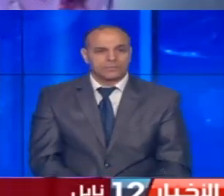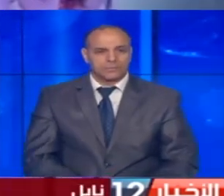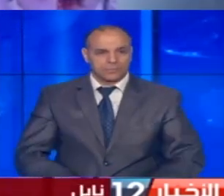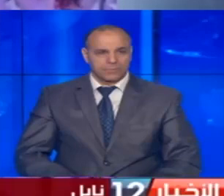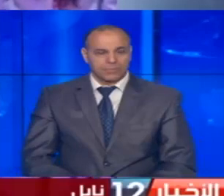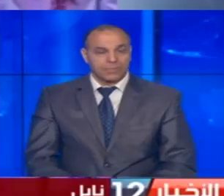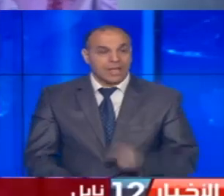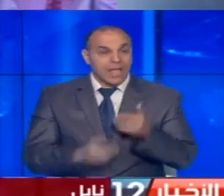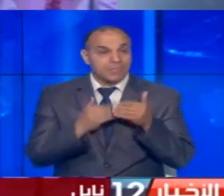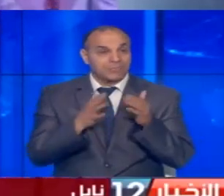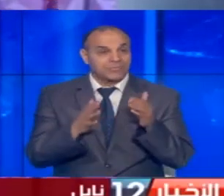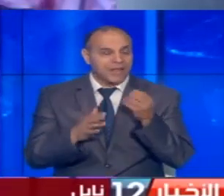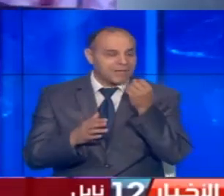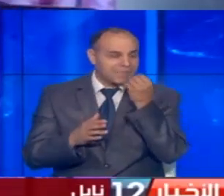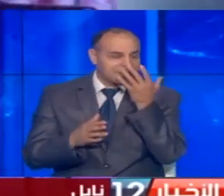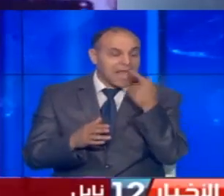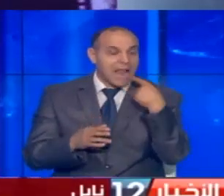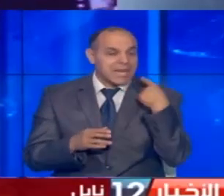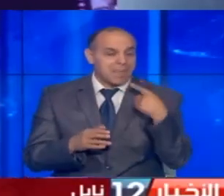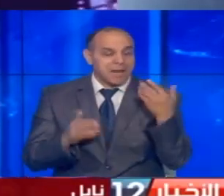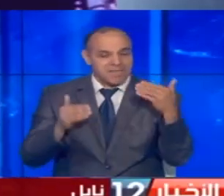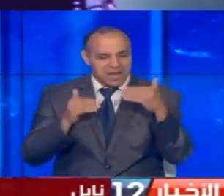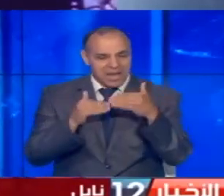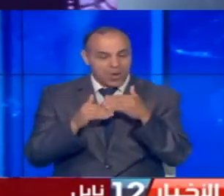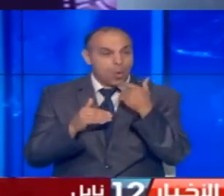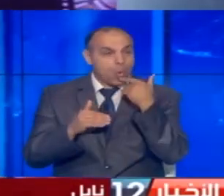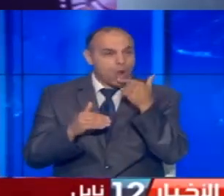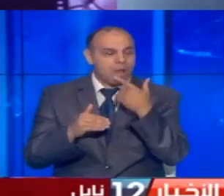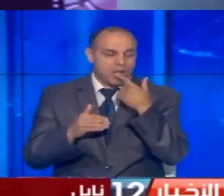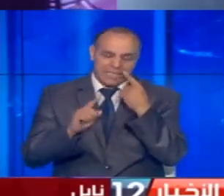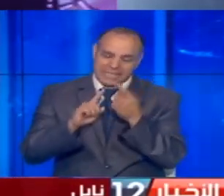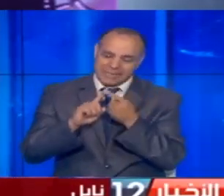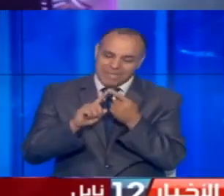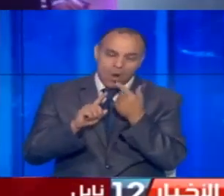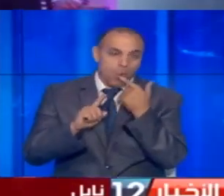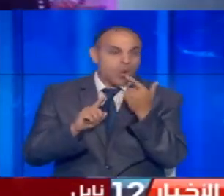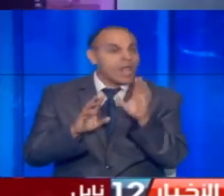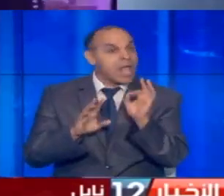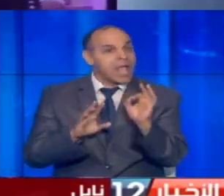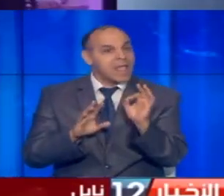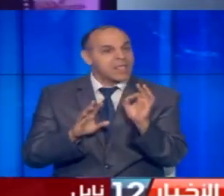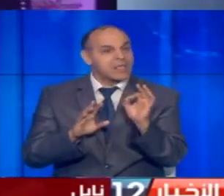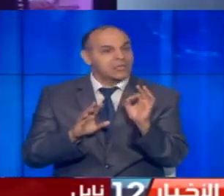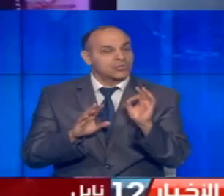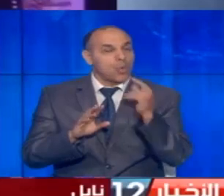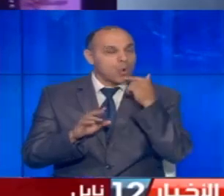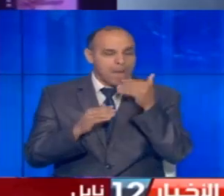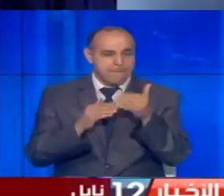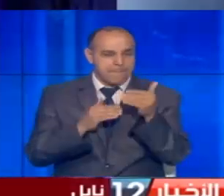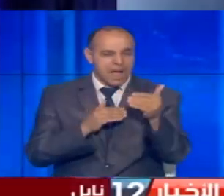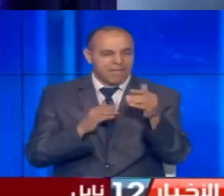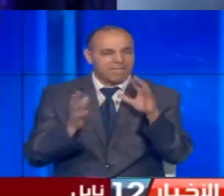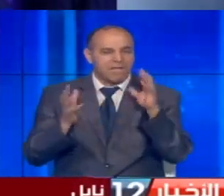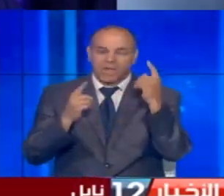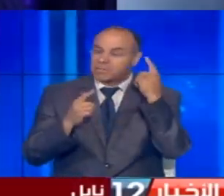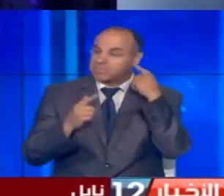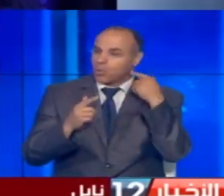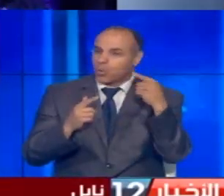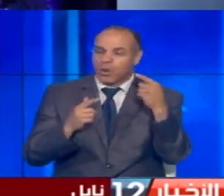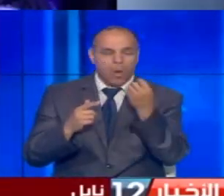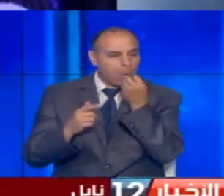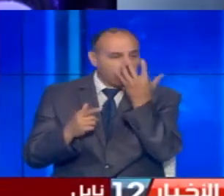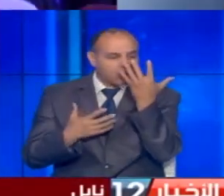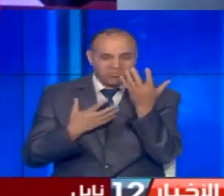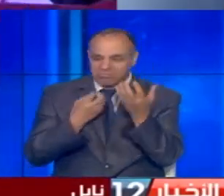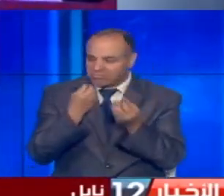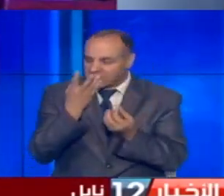عندما يتفتح ظهر مدينة نابل ليلا يكون له رونق فريد خاص يتصاعد شذاه بعيدا في الفضاء. ورود